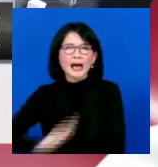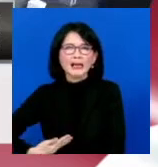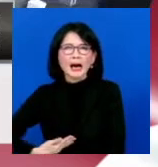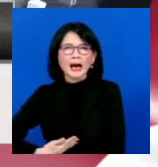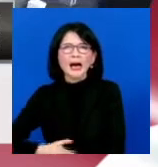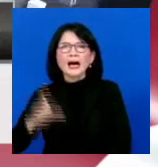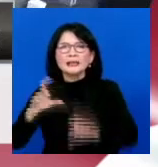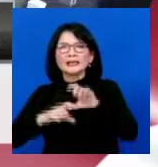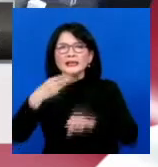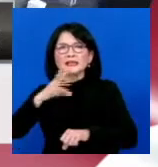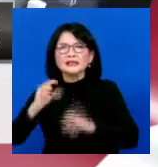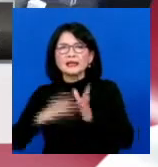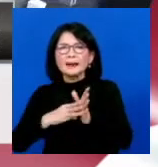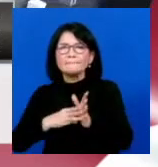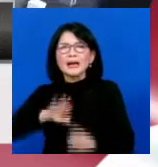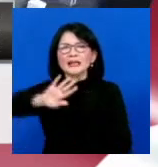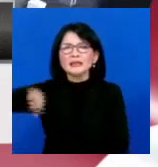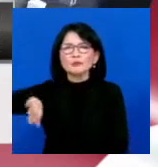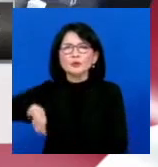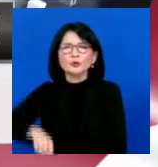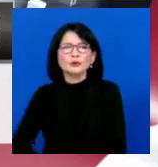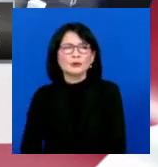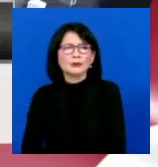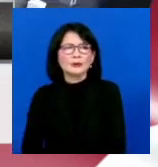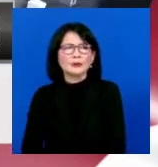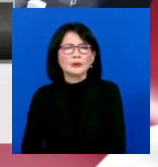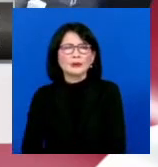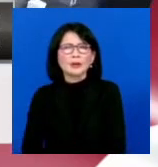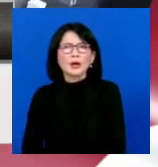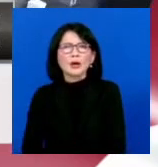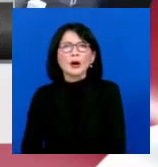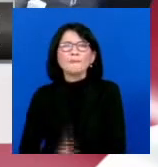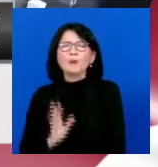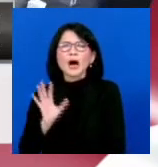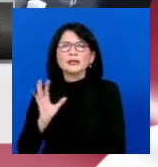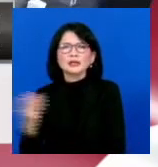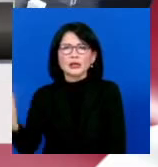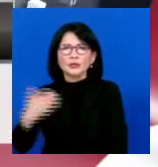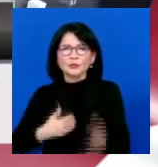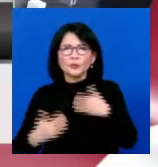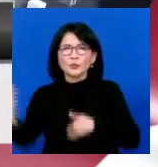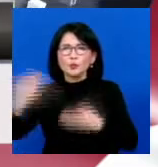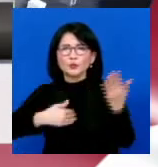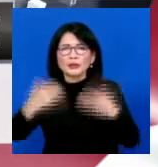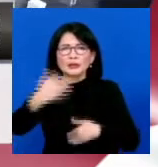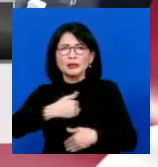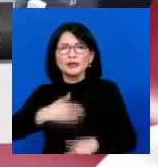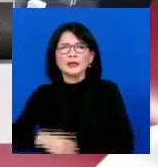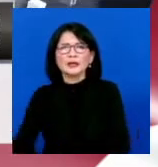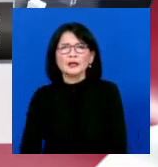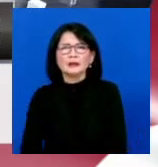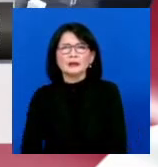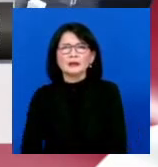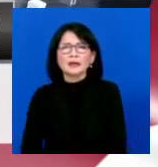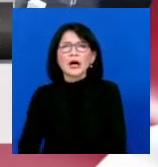seram Timur di daerah saya itu setarutama itu pernah datangnya berkunjungnya Jerry Holmes pernah datangnya eh in